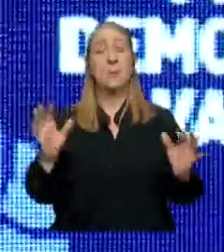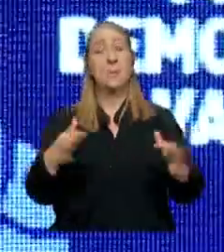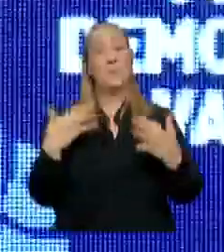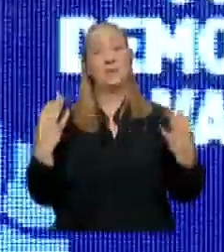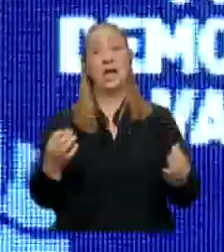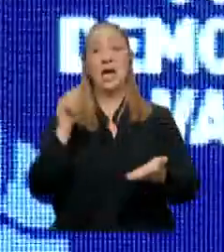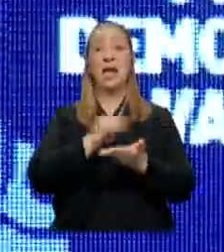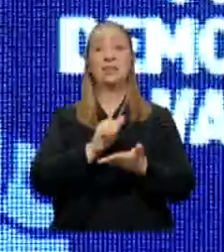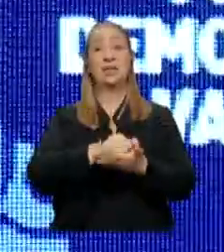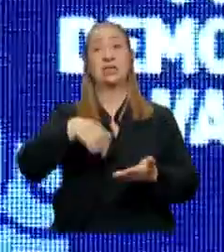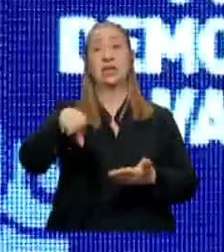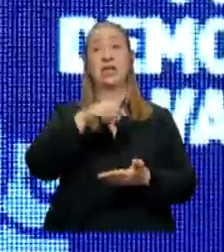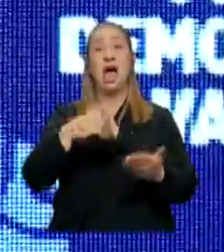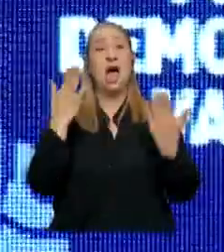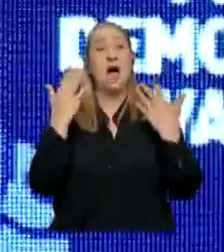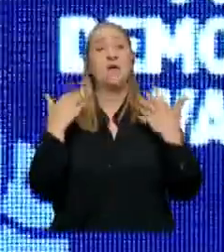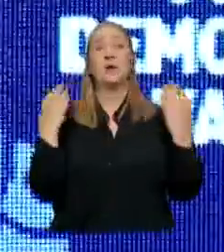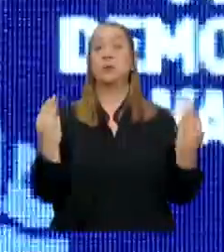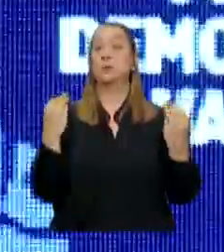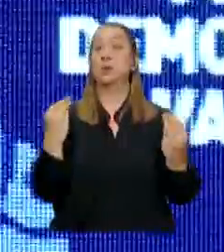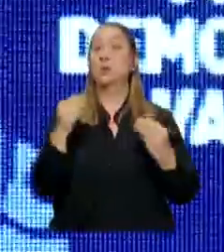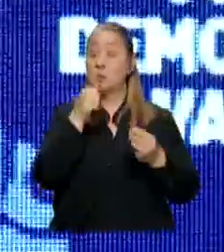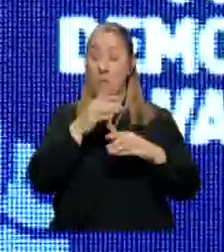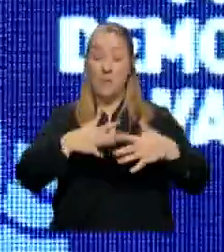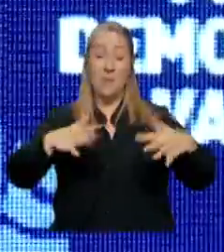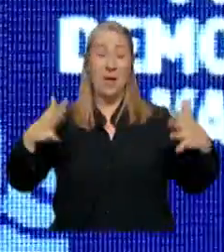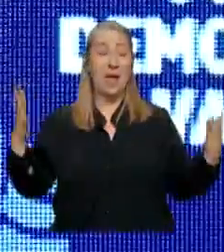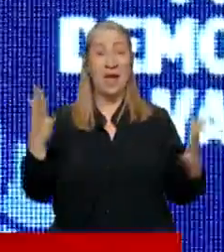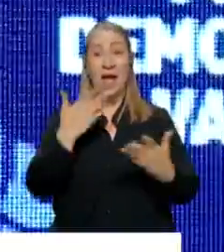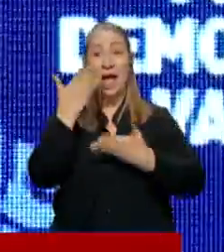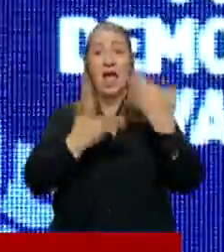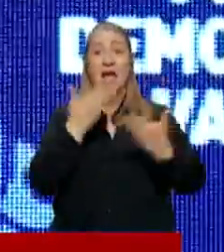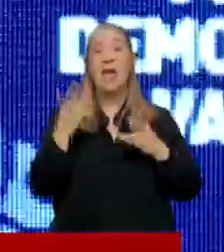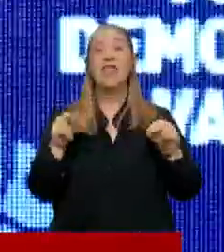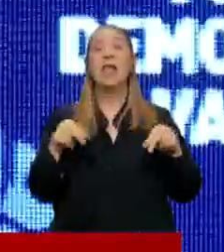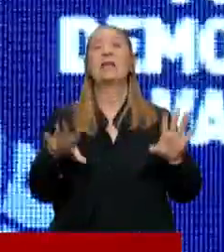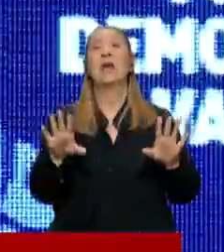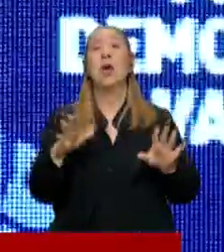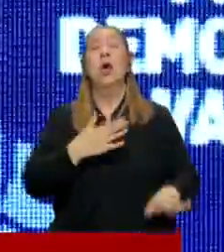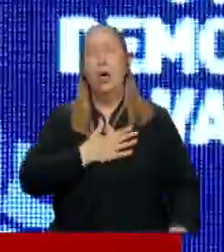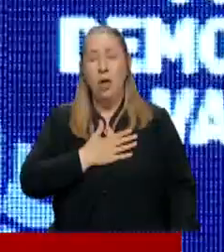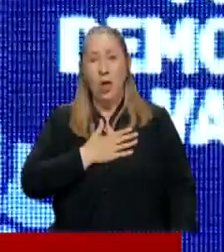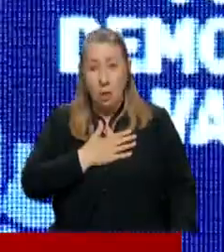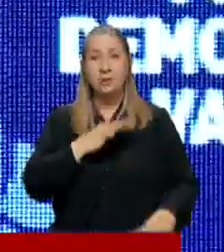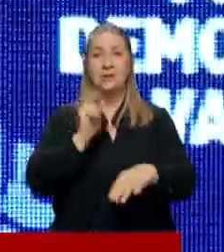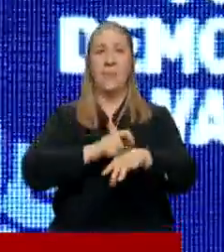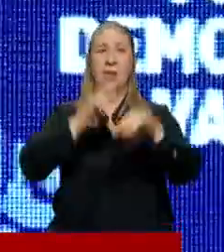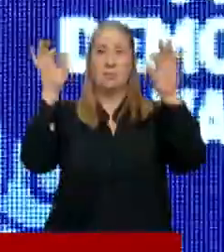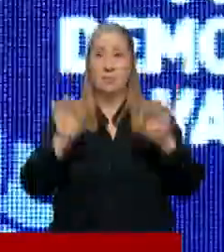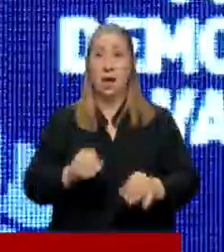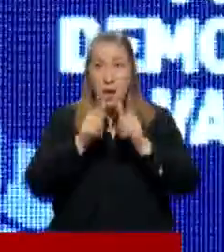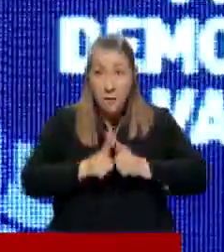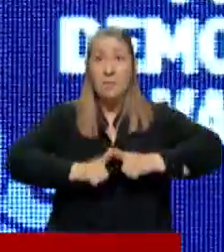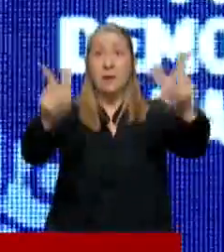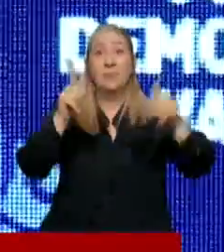Majestelerinin gazetecilerine havanın güzelliğinden, suyun berraklığından bahsetmek yeterli değil. Öksürmenin zamanıdır,